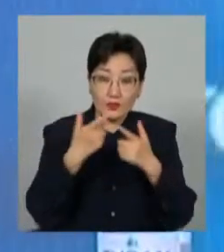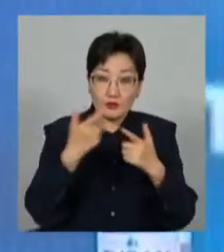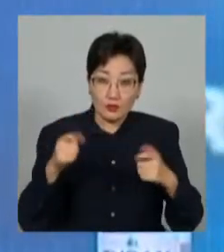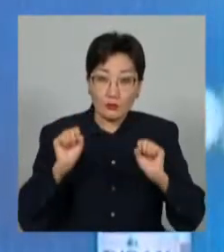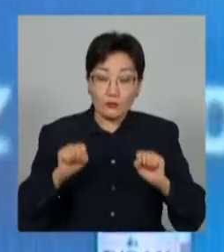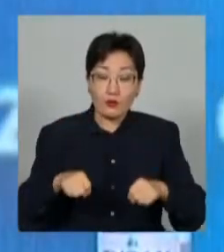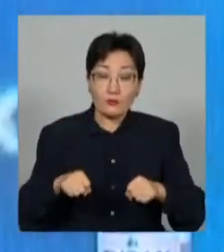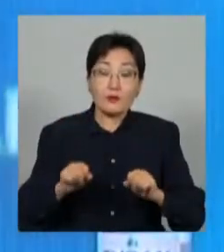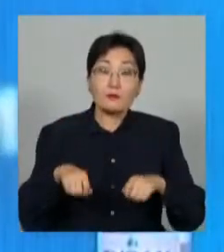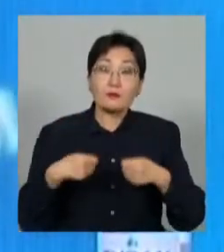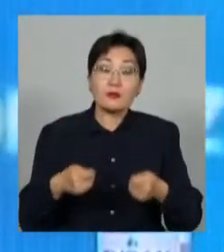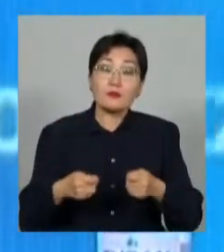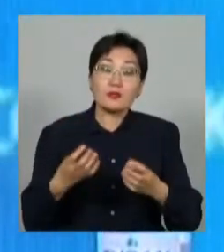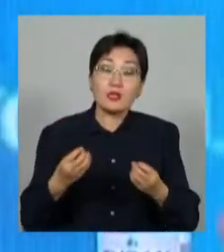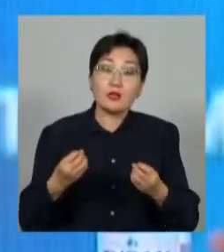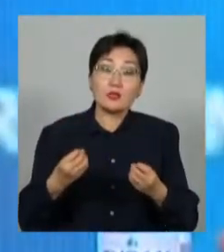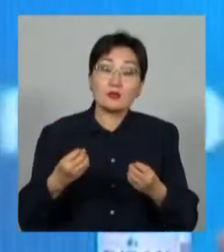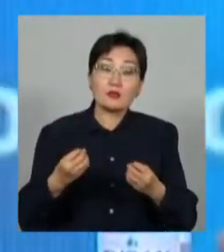береміз. Тағы да